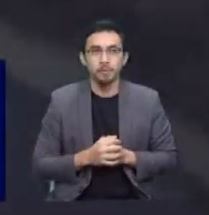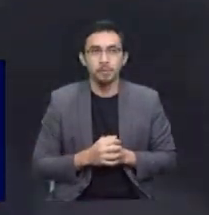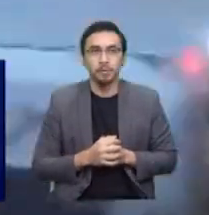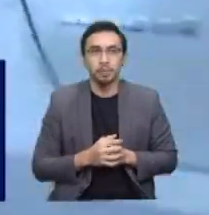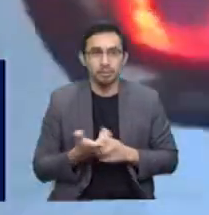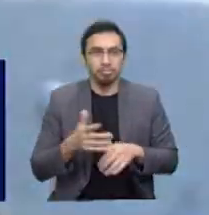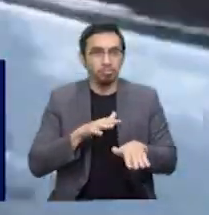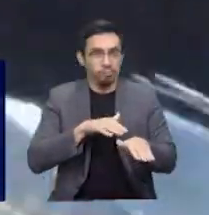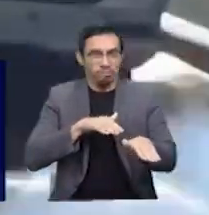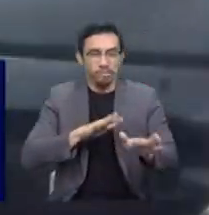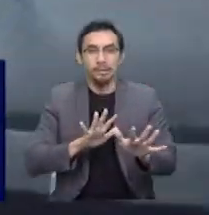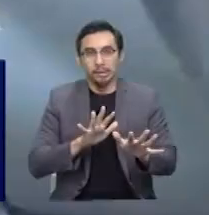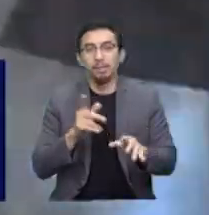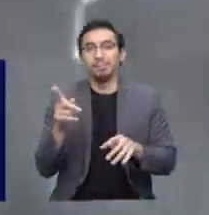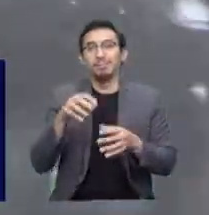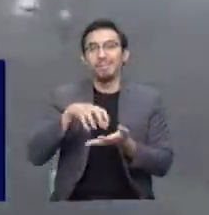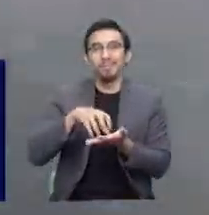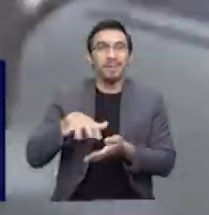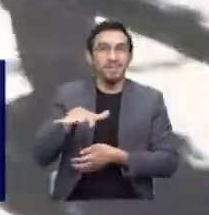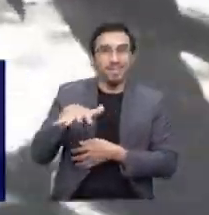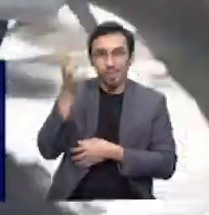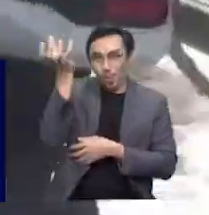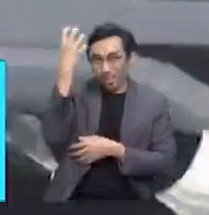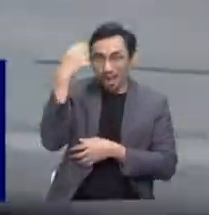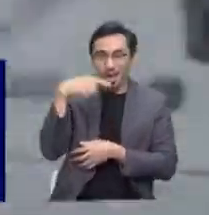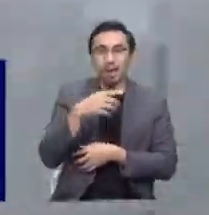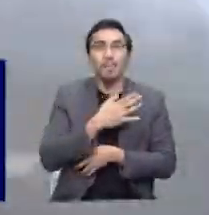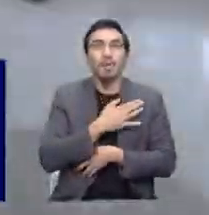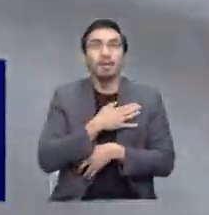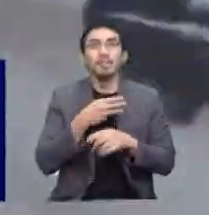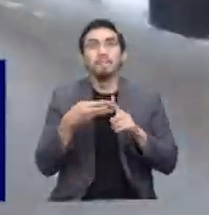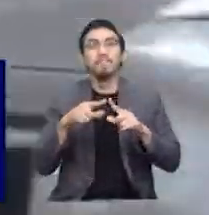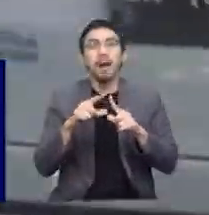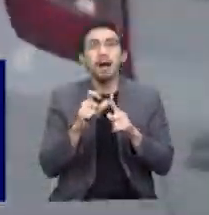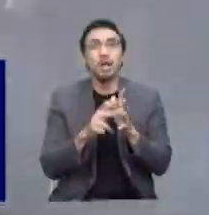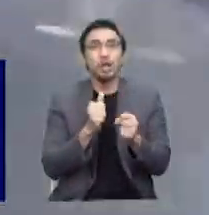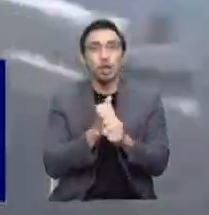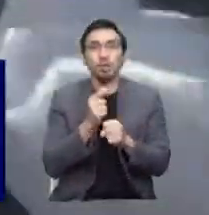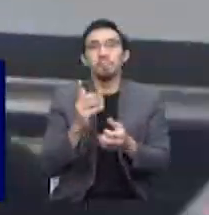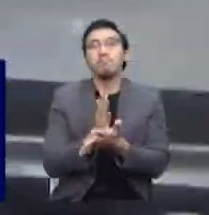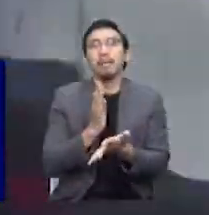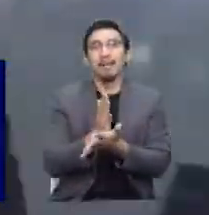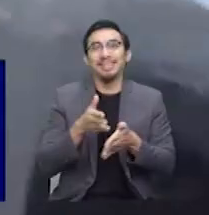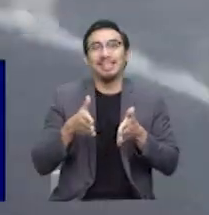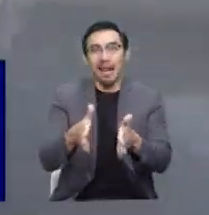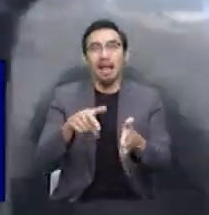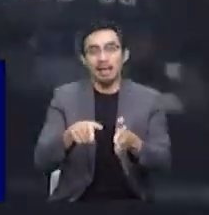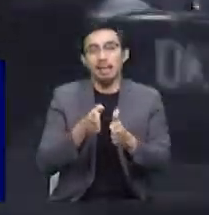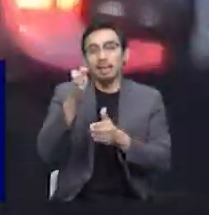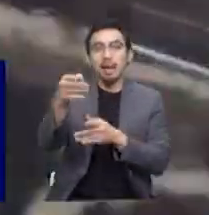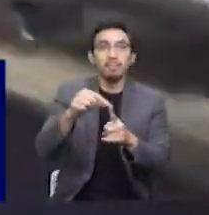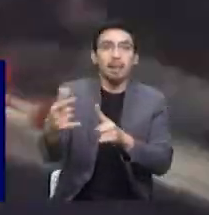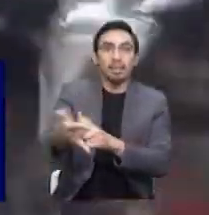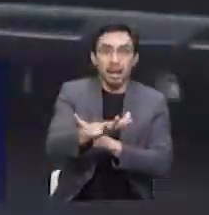Mengantisipasi kepadatan di kawasan Kuta, pemerintah Kabupaten Badung akan membatasi akses jalan menuju pantai. Sebagian jalan akan